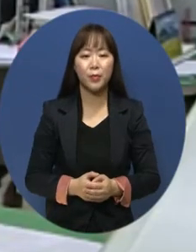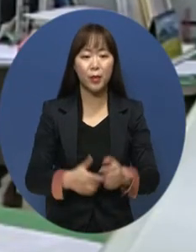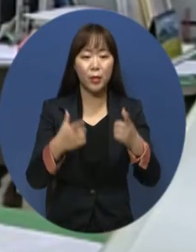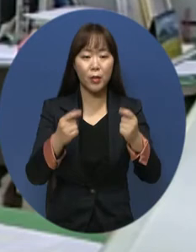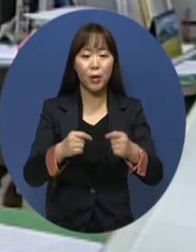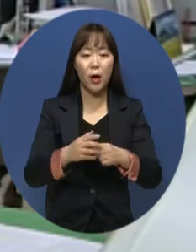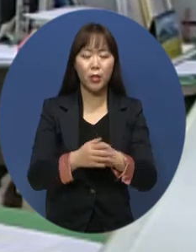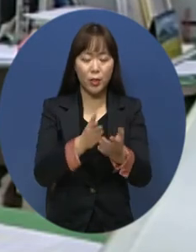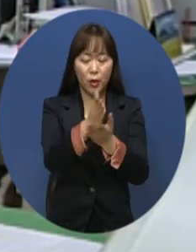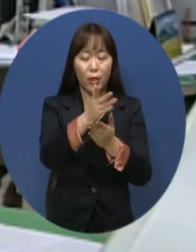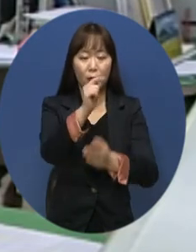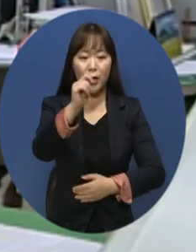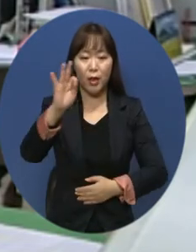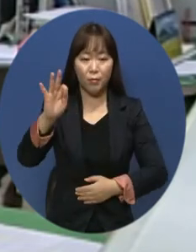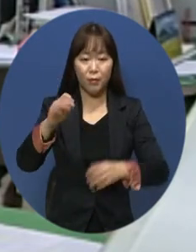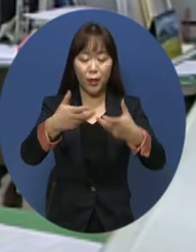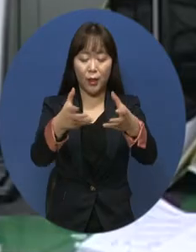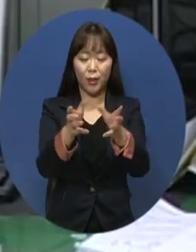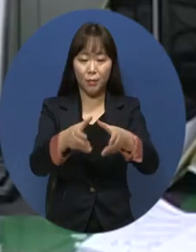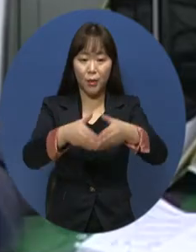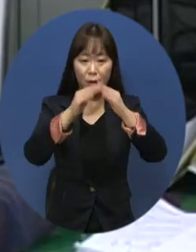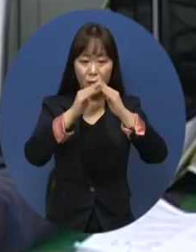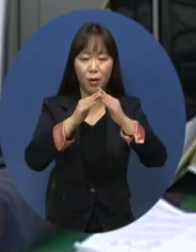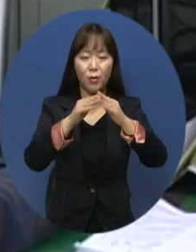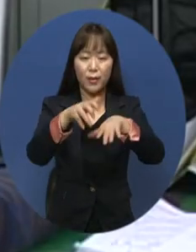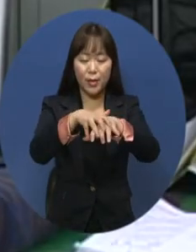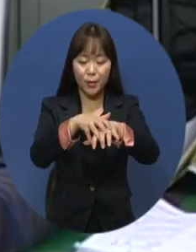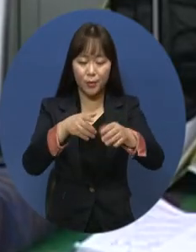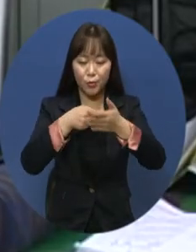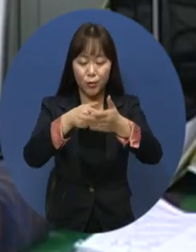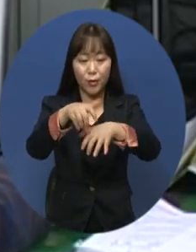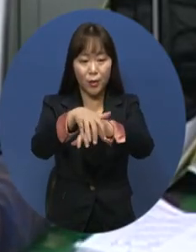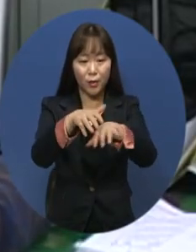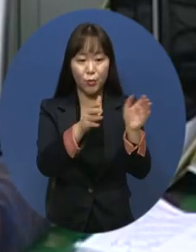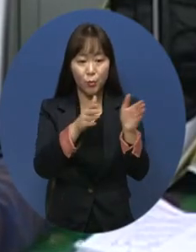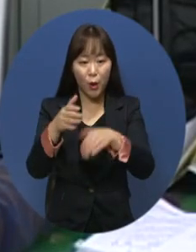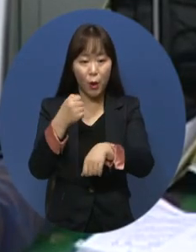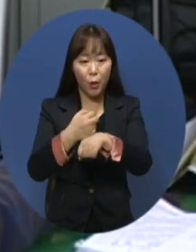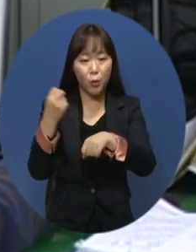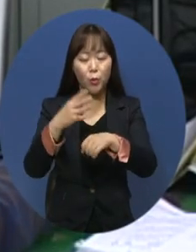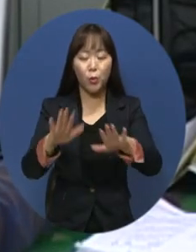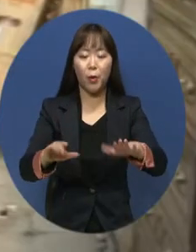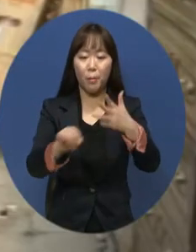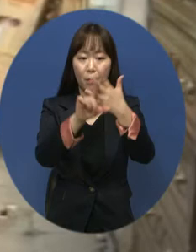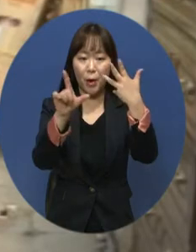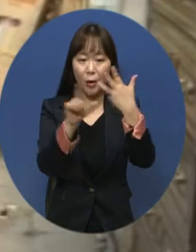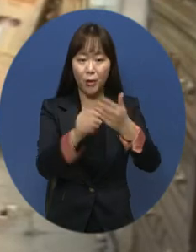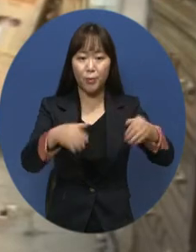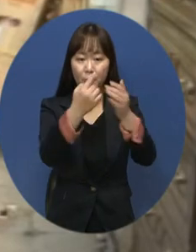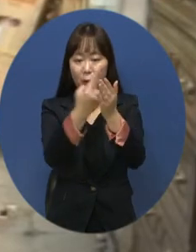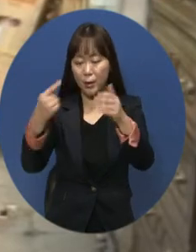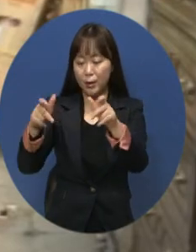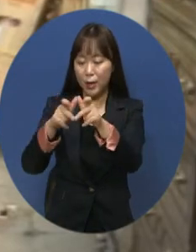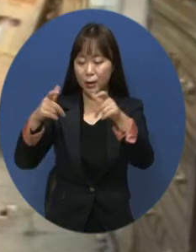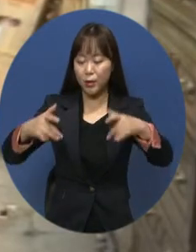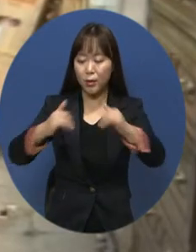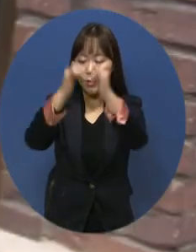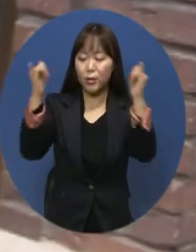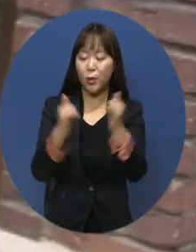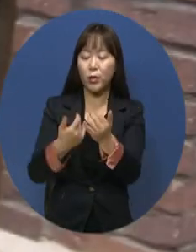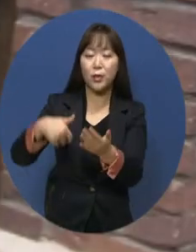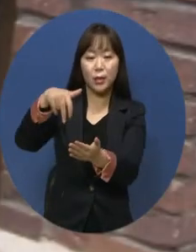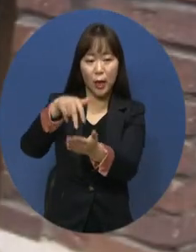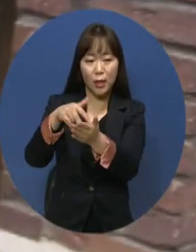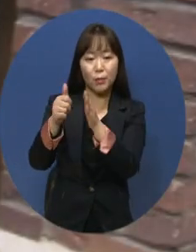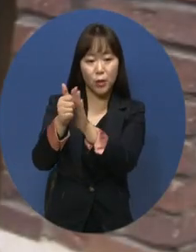전담 tf 팀 의 구성에 체계적 추진 체계를 막은 하고 오는 8월 타이지 설 장애인 지역사회 자립지원